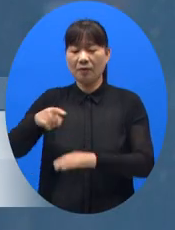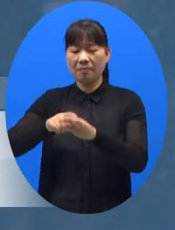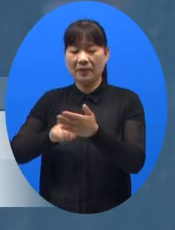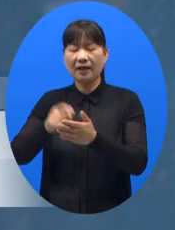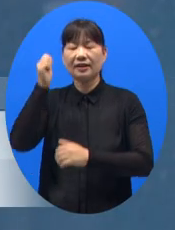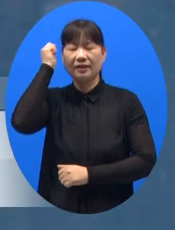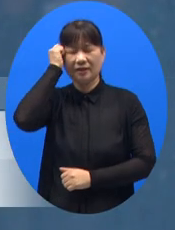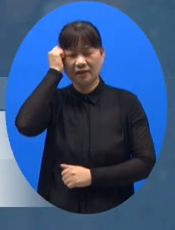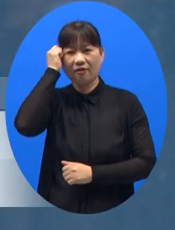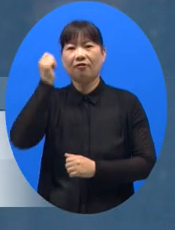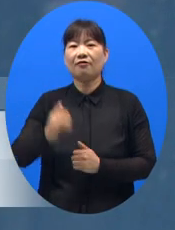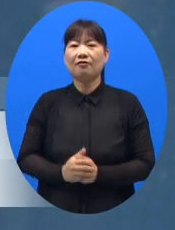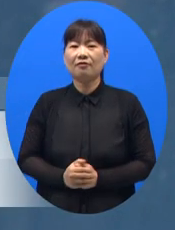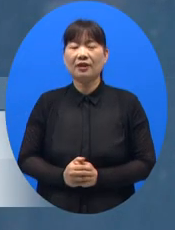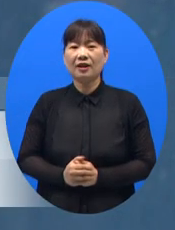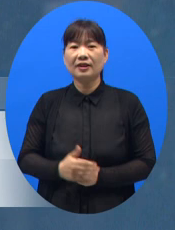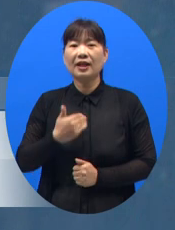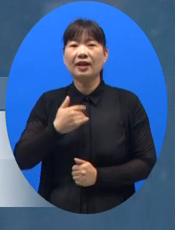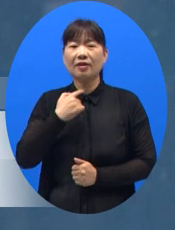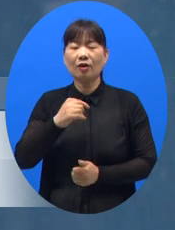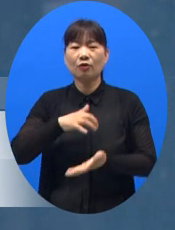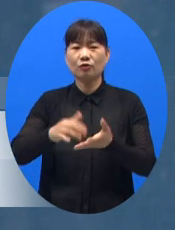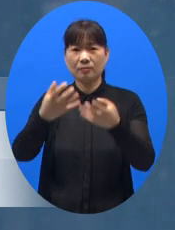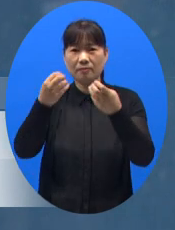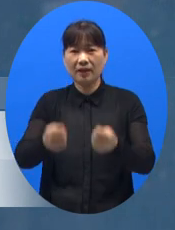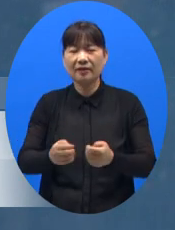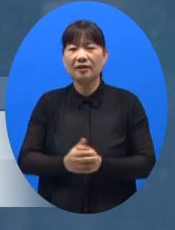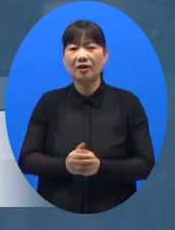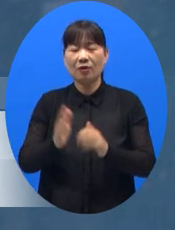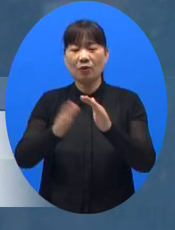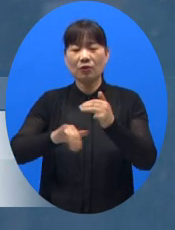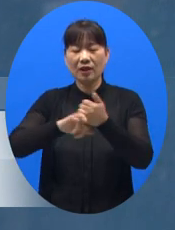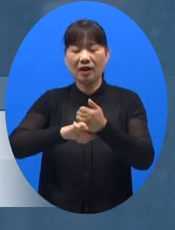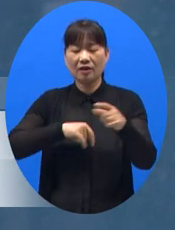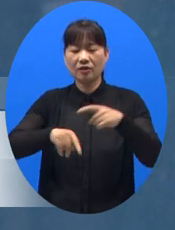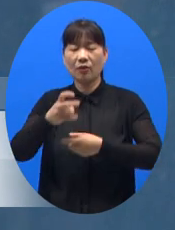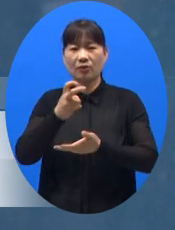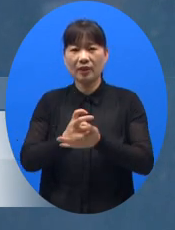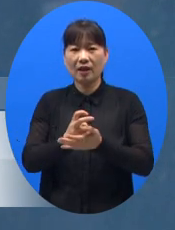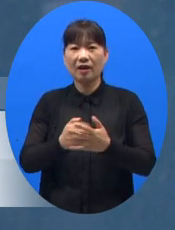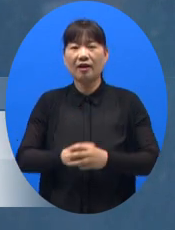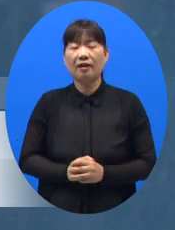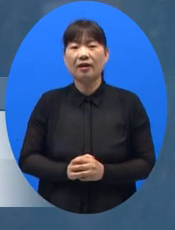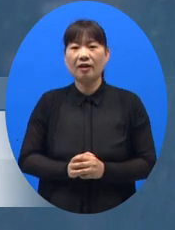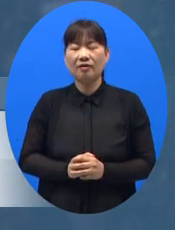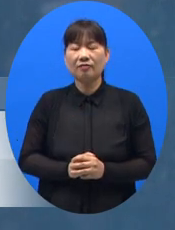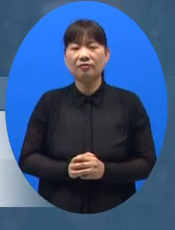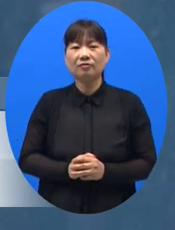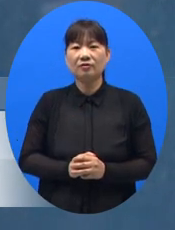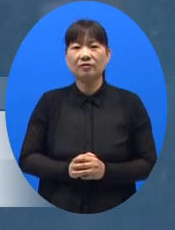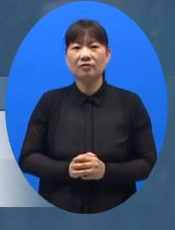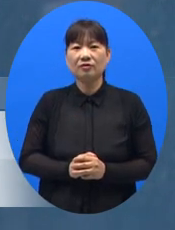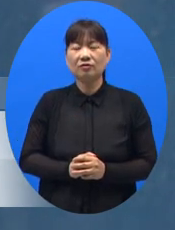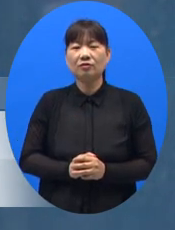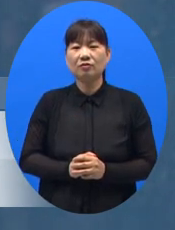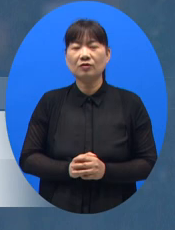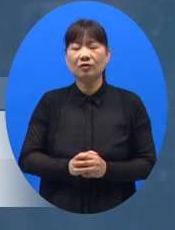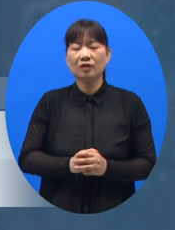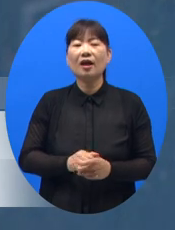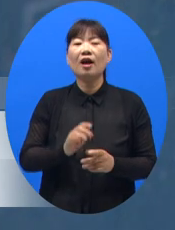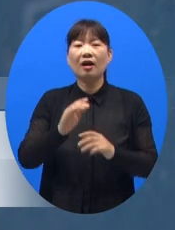않겠습니다 또 제가 했던 수많은 공약과 정책 말에 빛들 차근차근 갚아